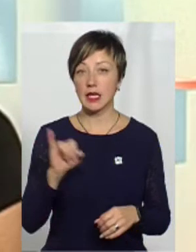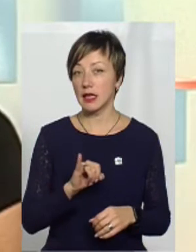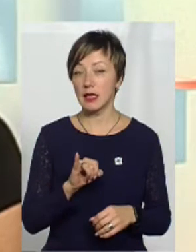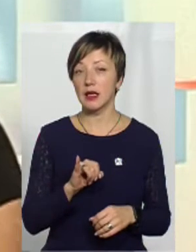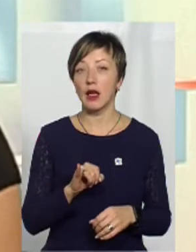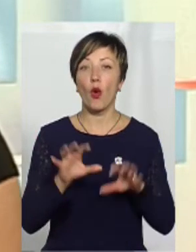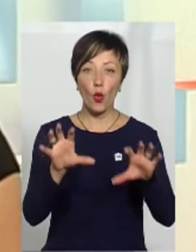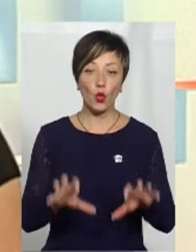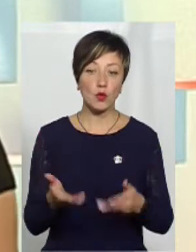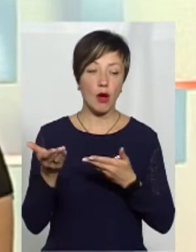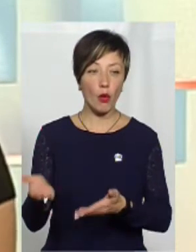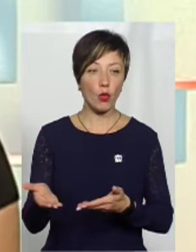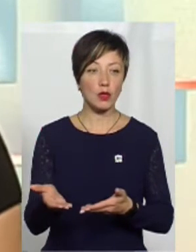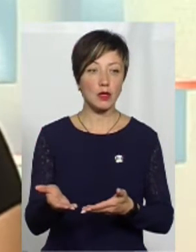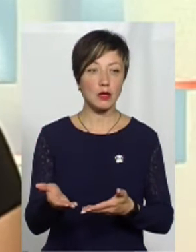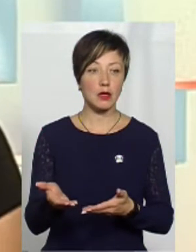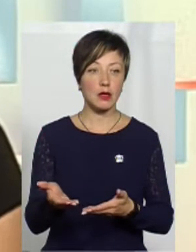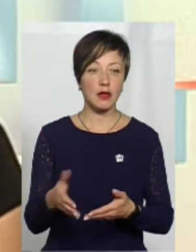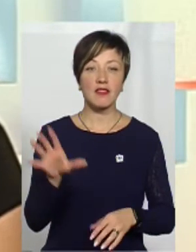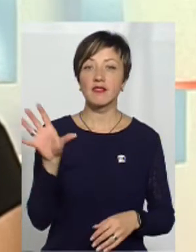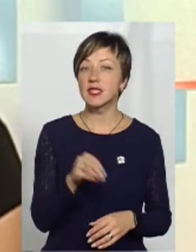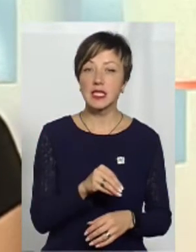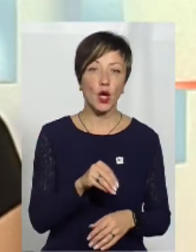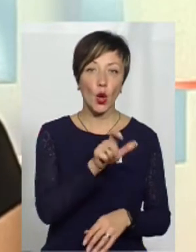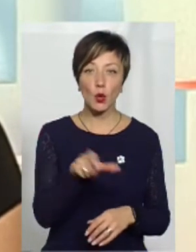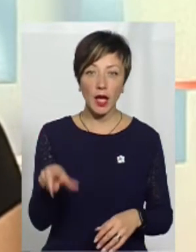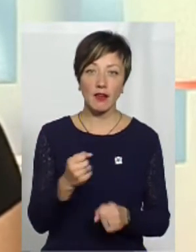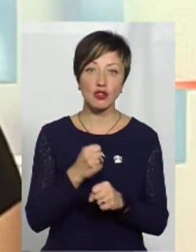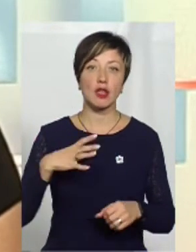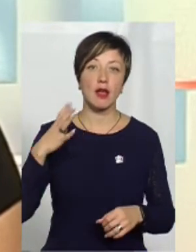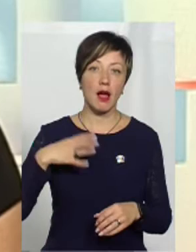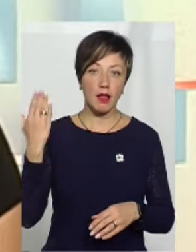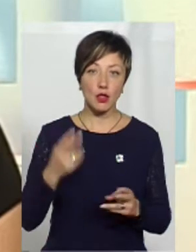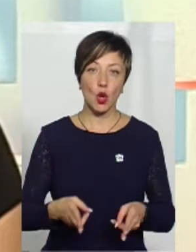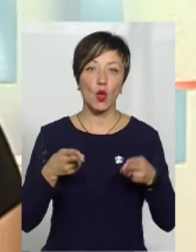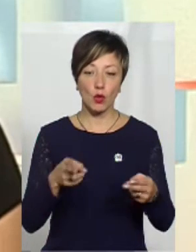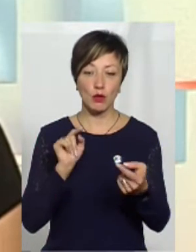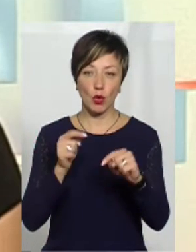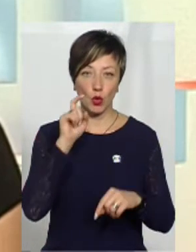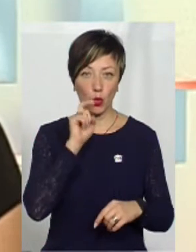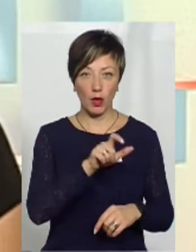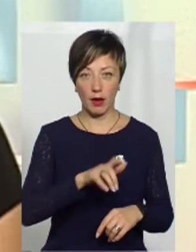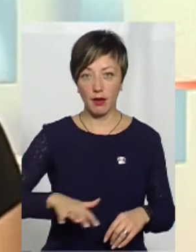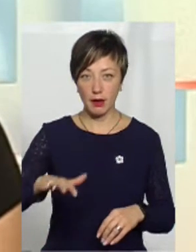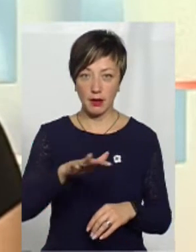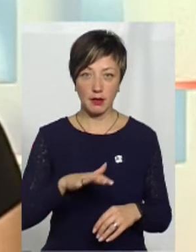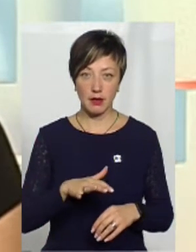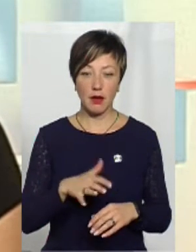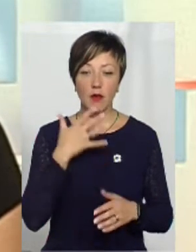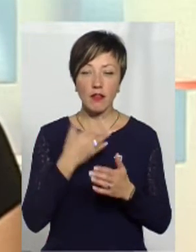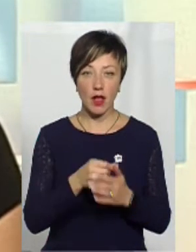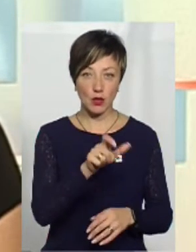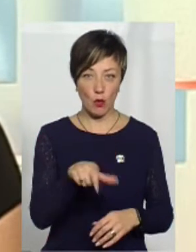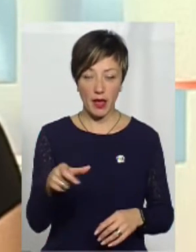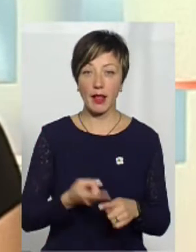і узаконення, ну, скажімо так, всіх людей, які вчиняли злочини проти України і проти власних